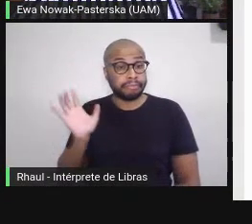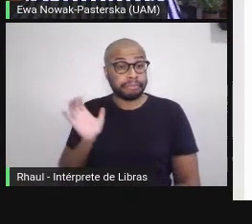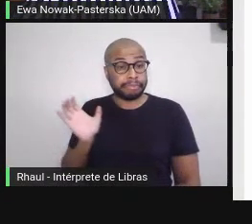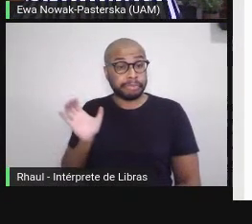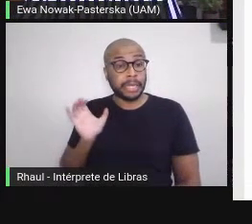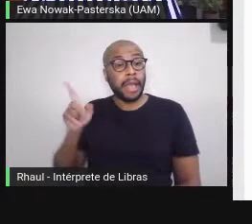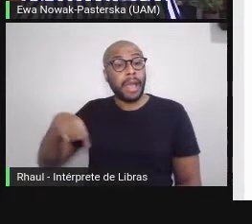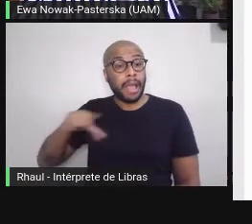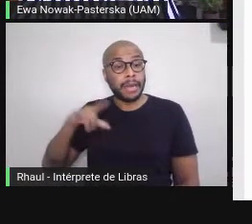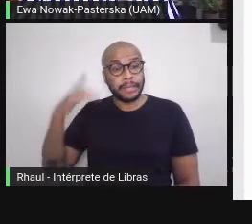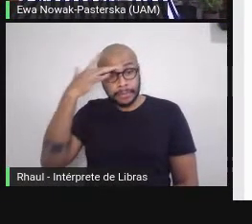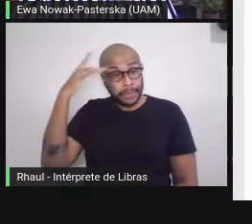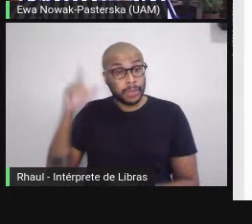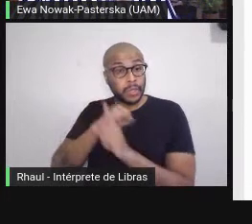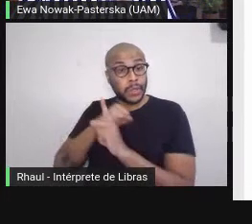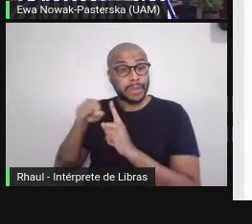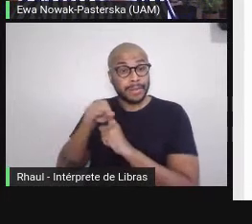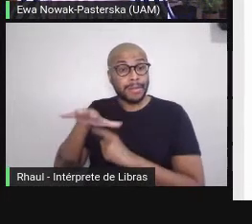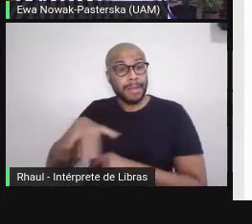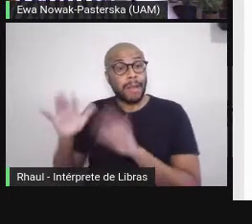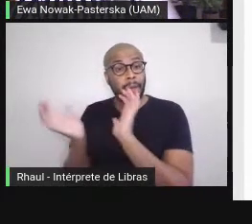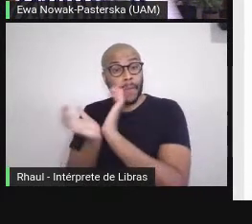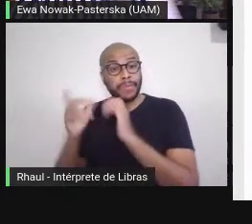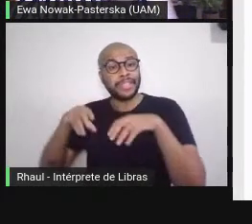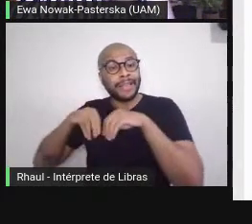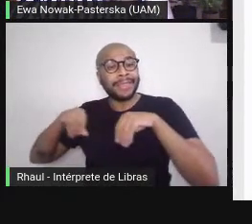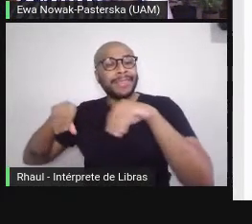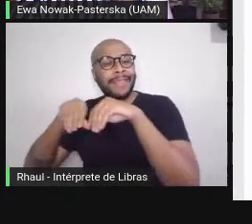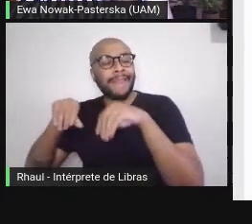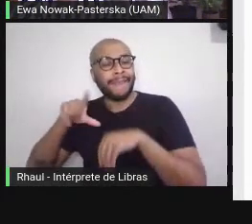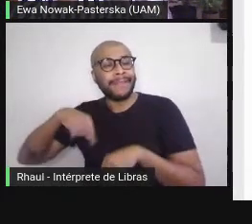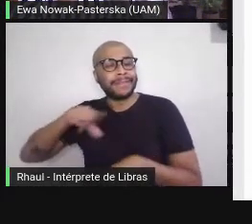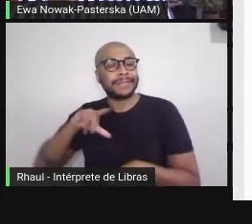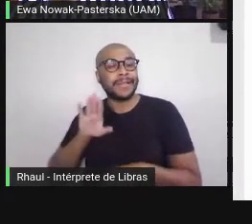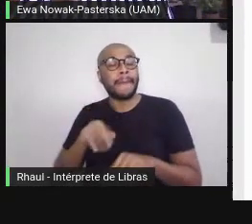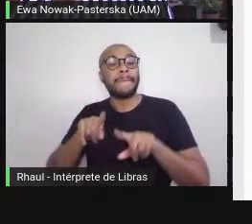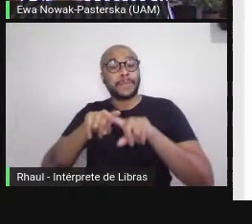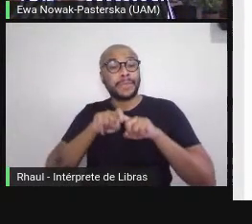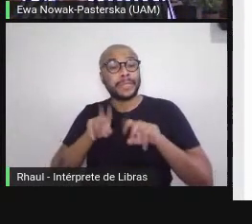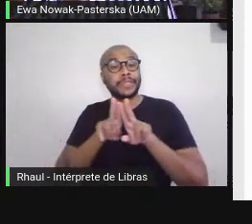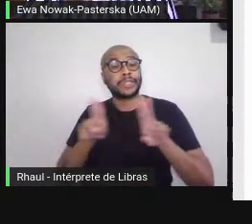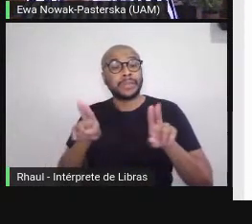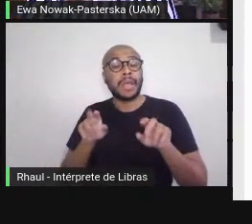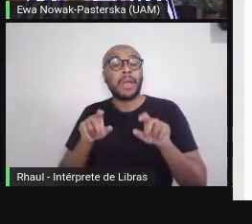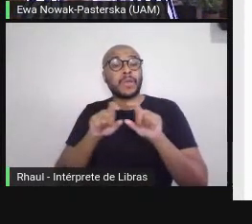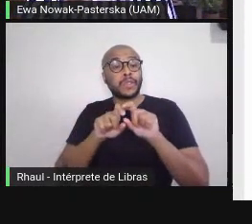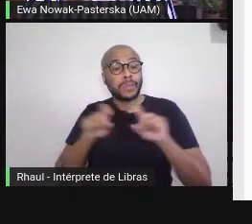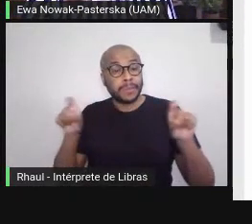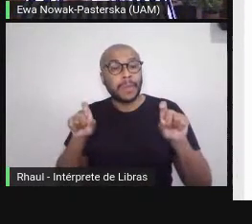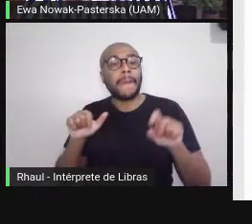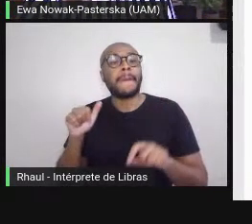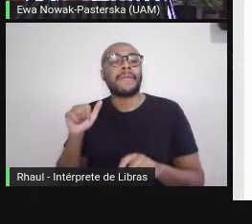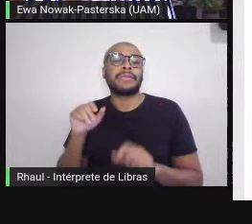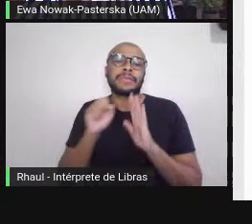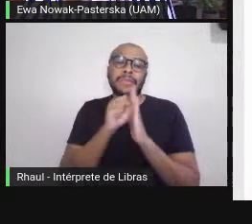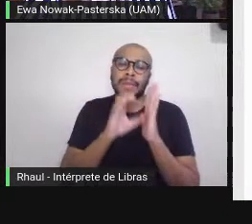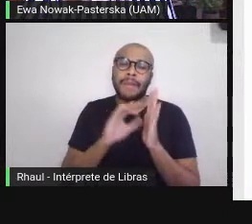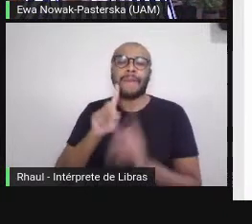justamente essa parte da sociedade que possuía a terra. E esses sobrenomes eram mais populares no século